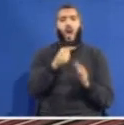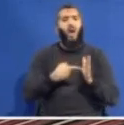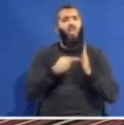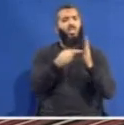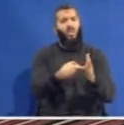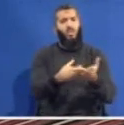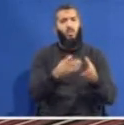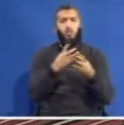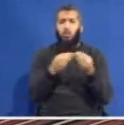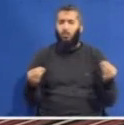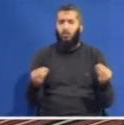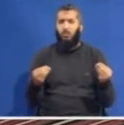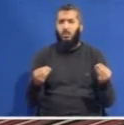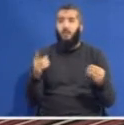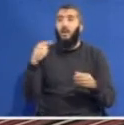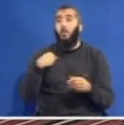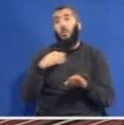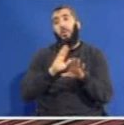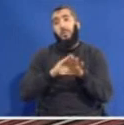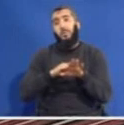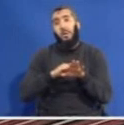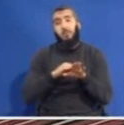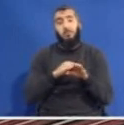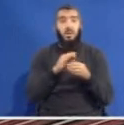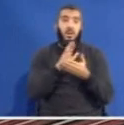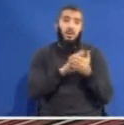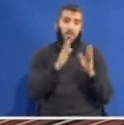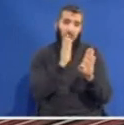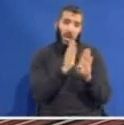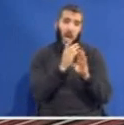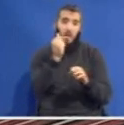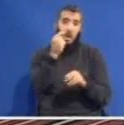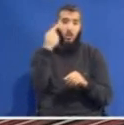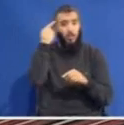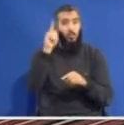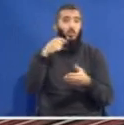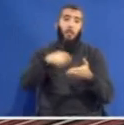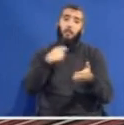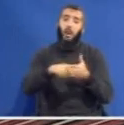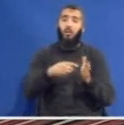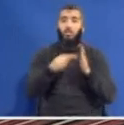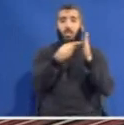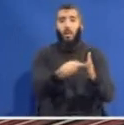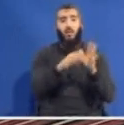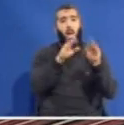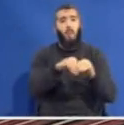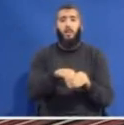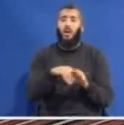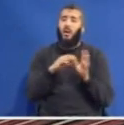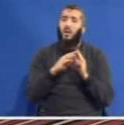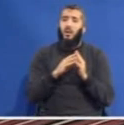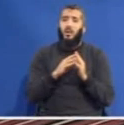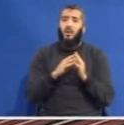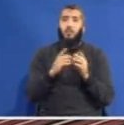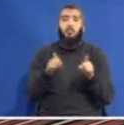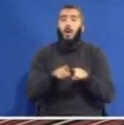قوي. كنت نقول له زعما استحفظ هكا باش ترجع الديون تريح منها كي تقابل مولانا